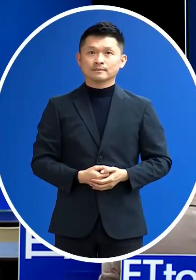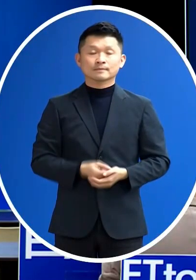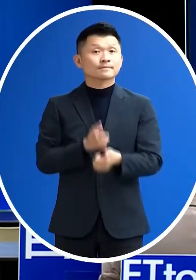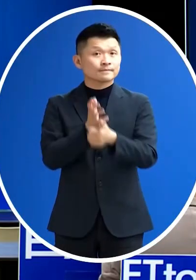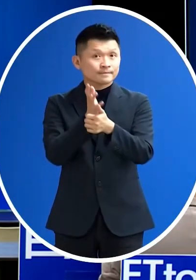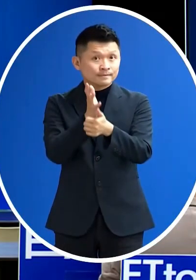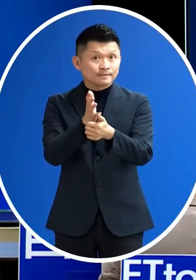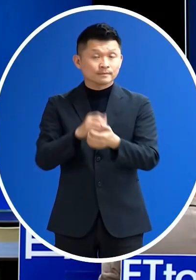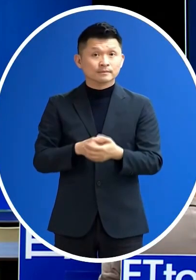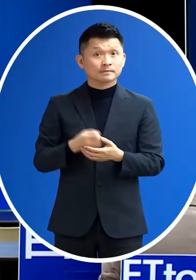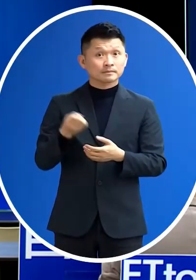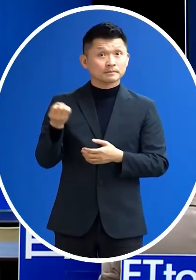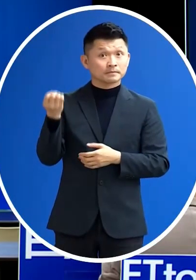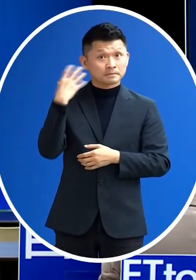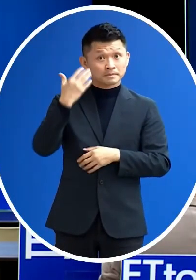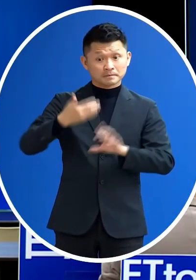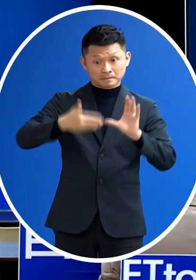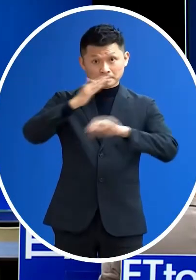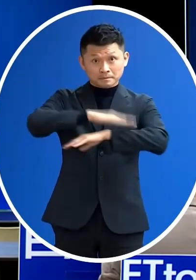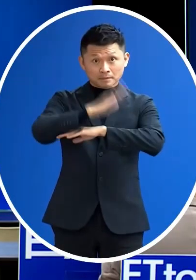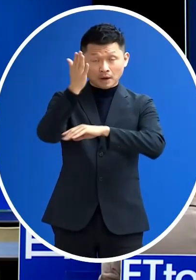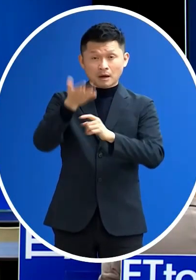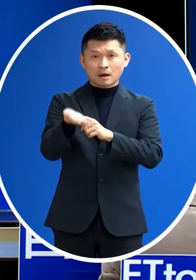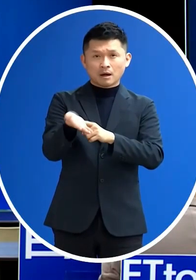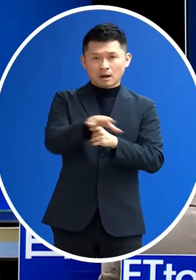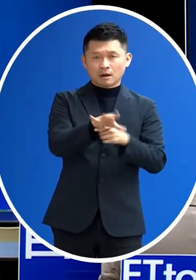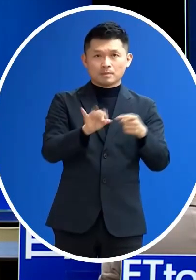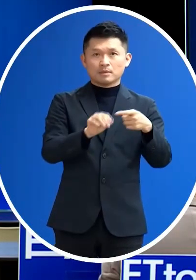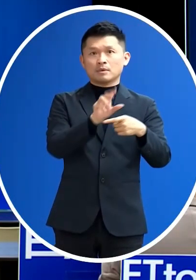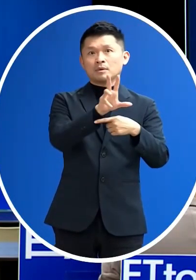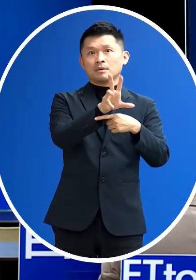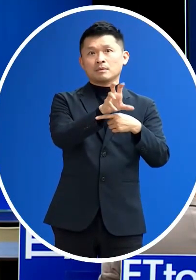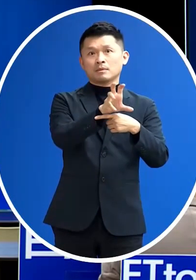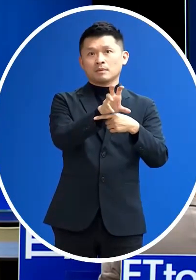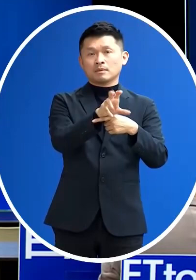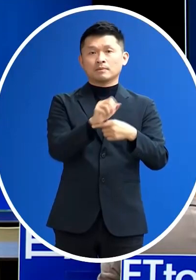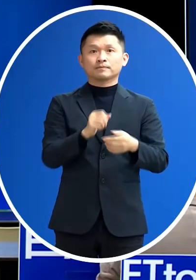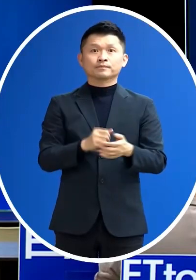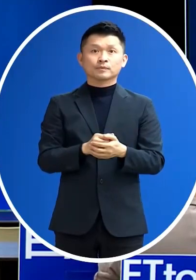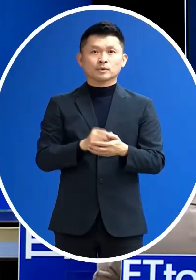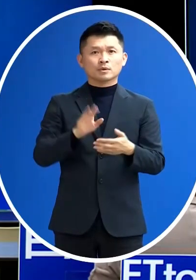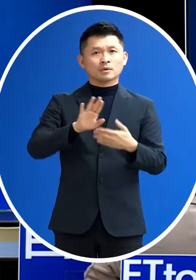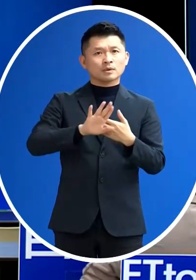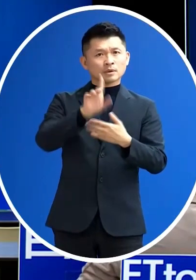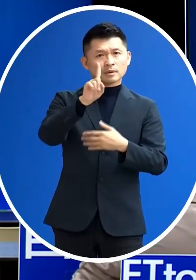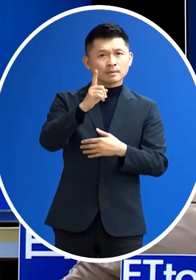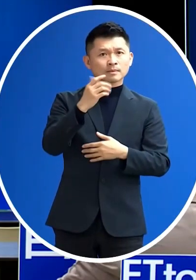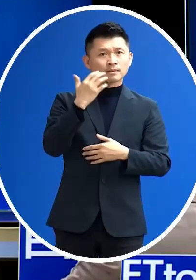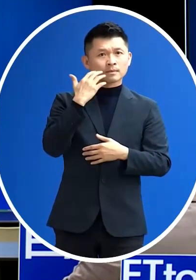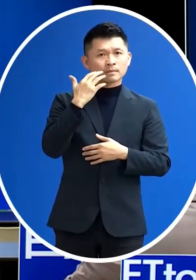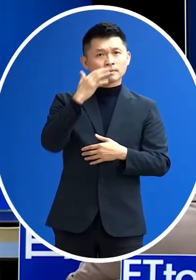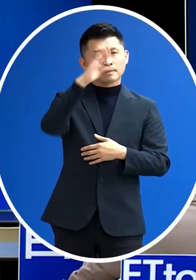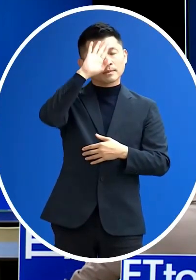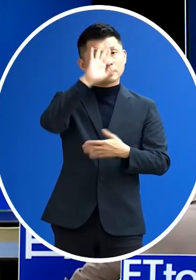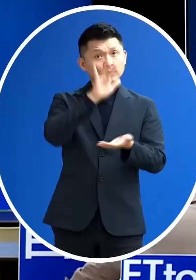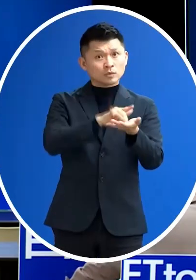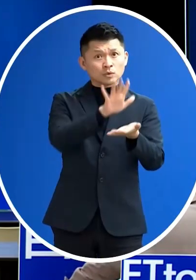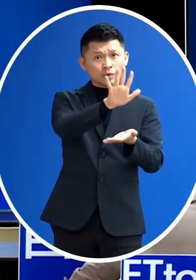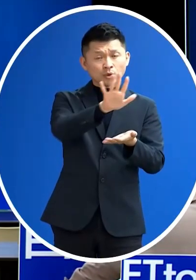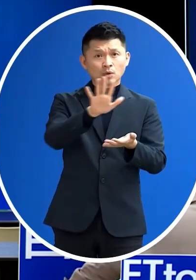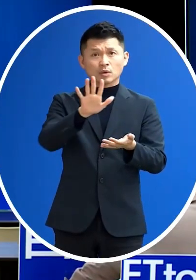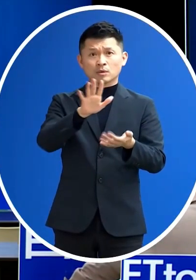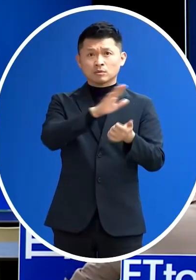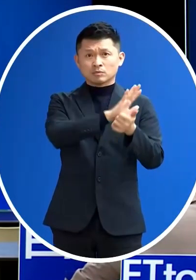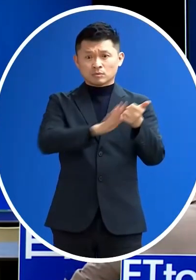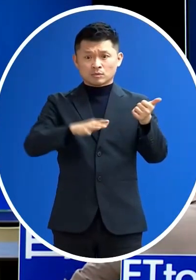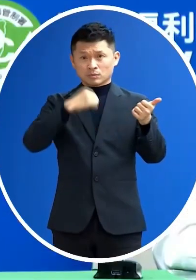请教有报道说，致死率88%的马堡病毒在国外的发展状况如何？请问台湾需要担心吗？